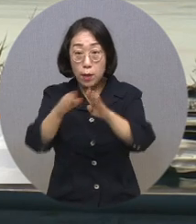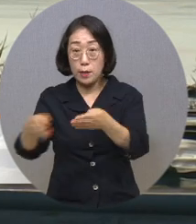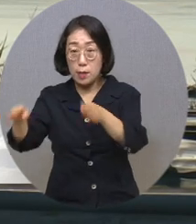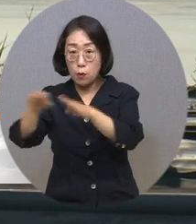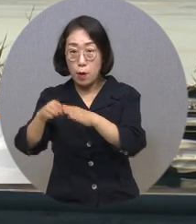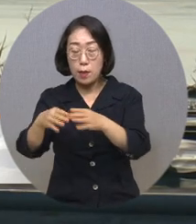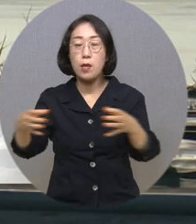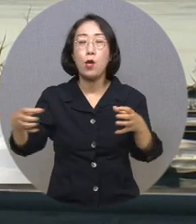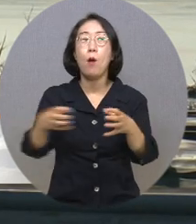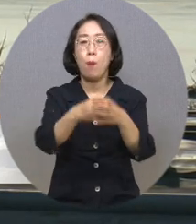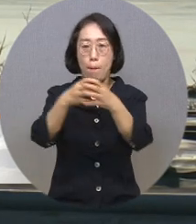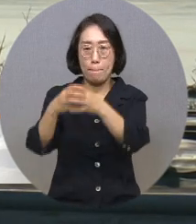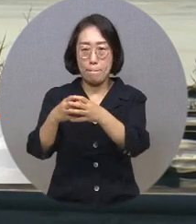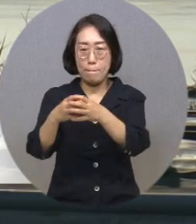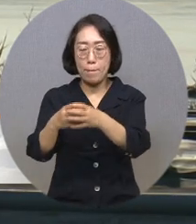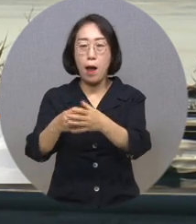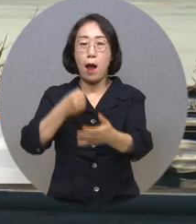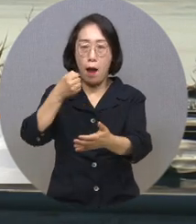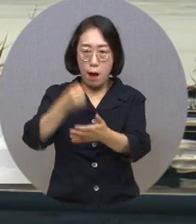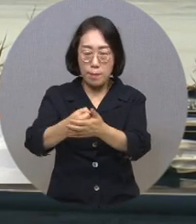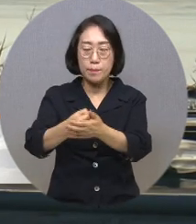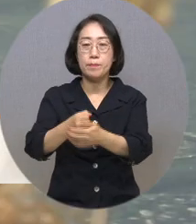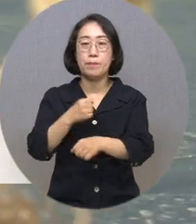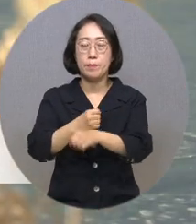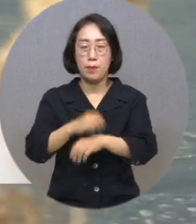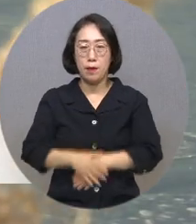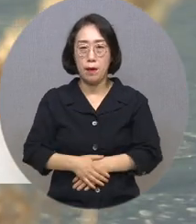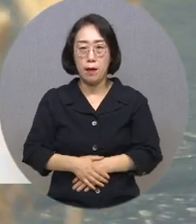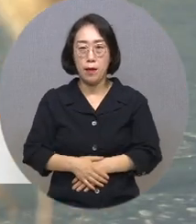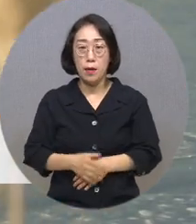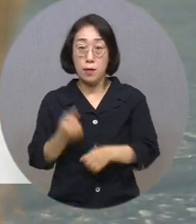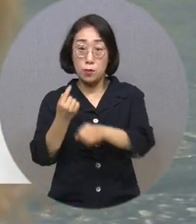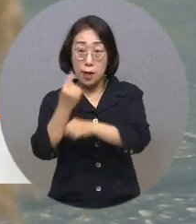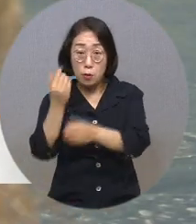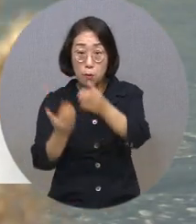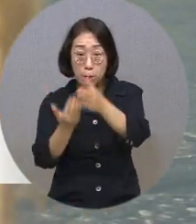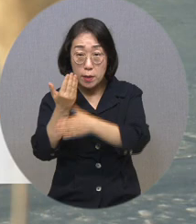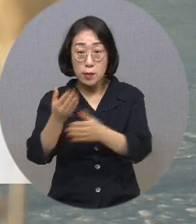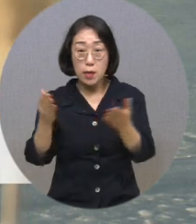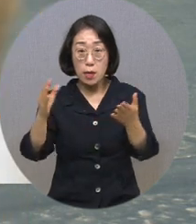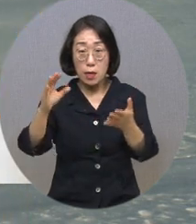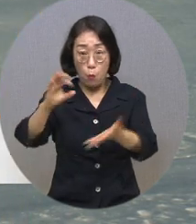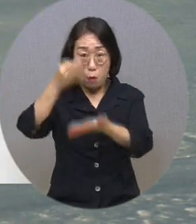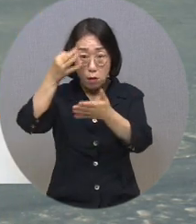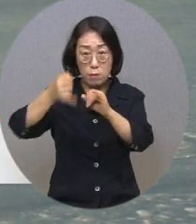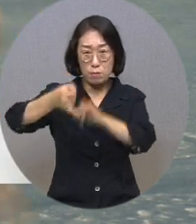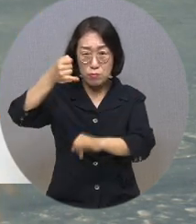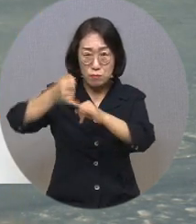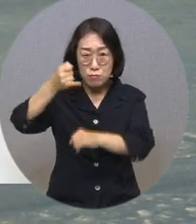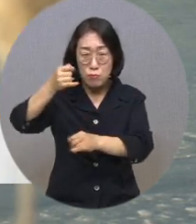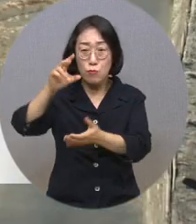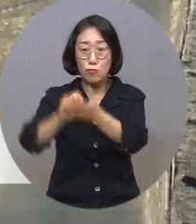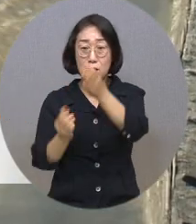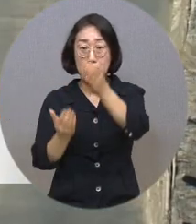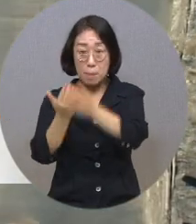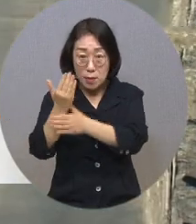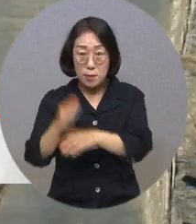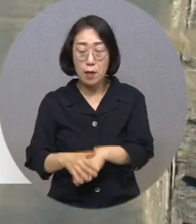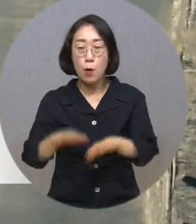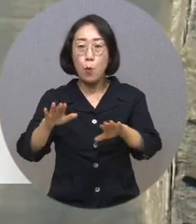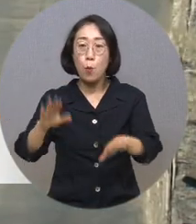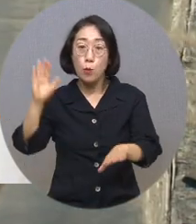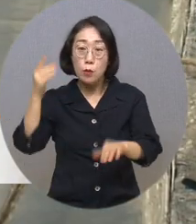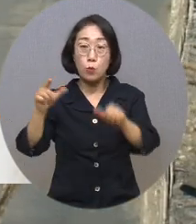했습니다. 특히 신안군은 지난해 발생한 염전 근로자 임금 체불 사건을 계기로 지난